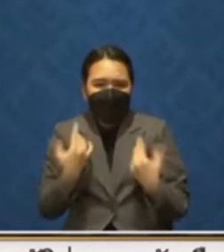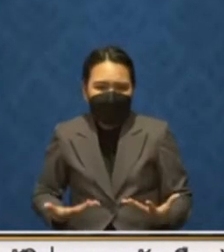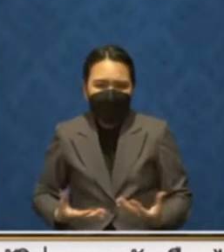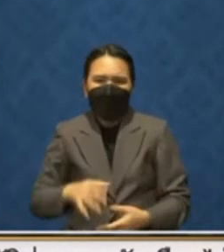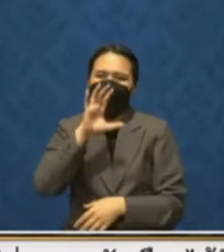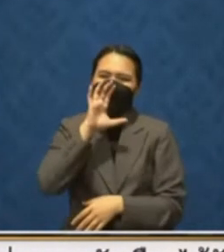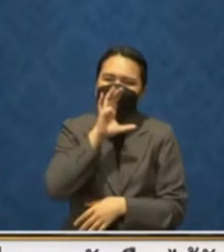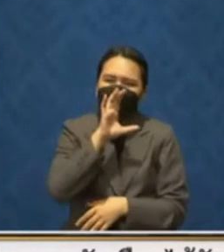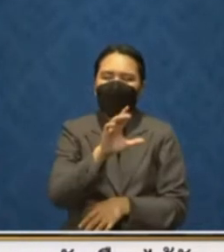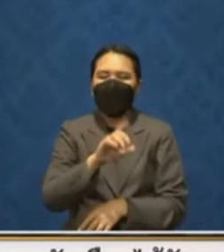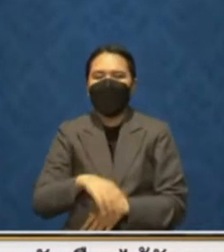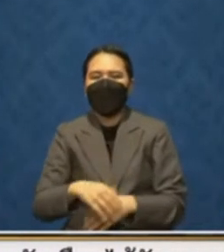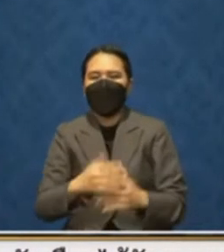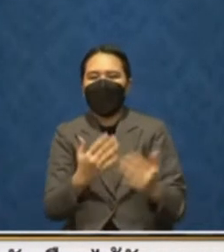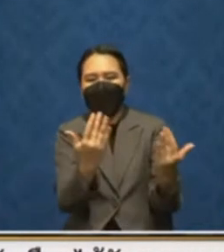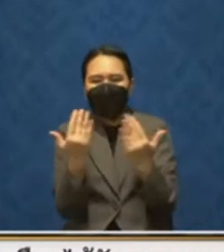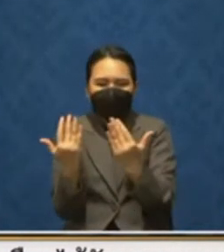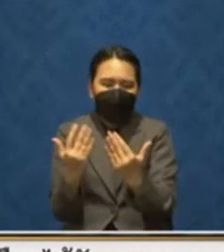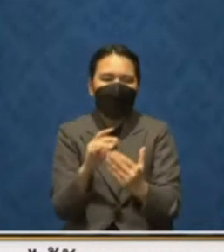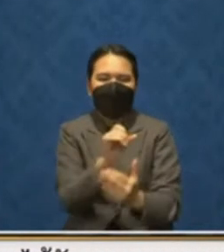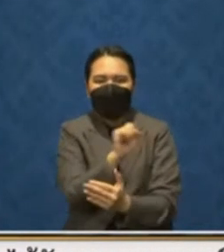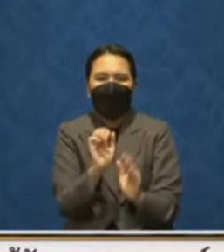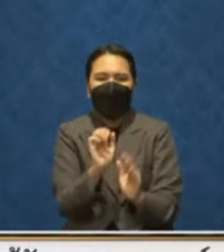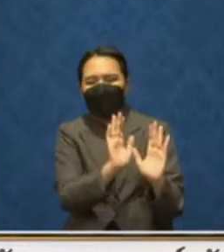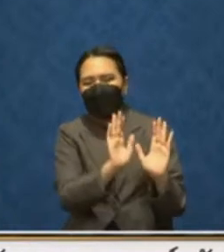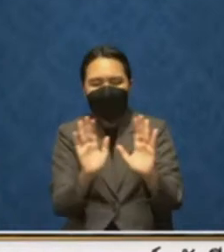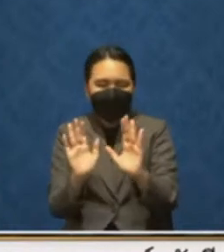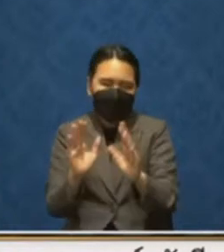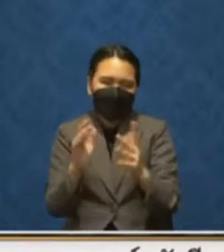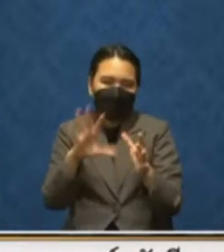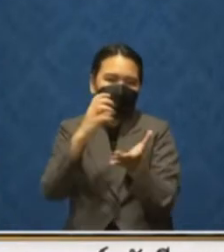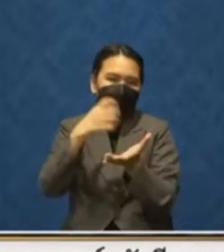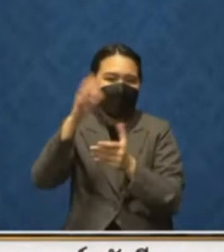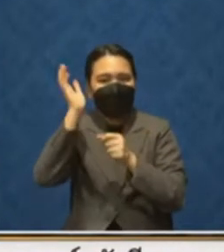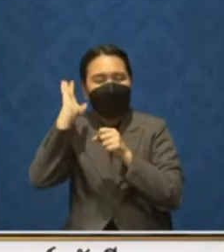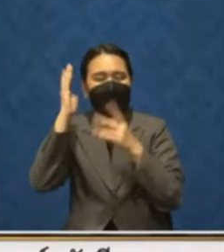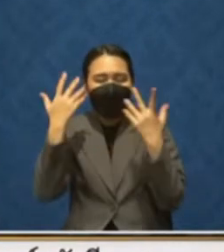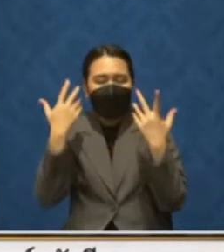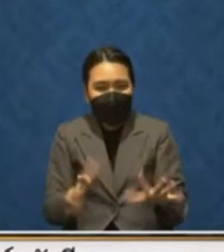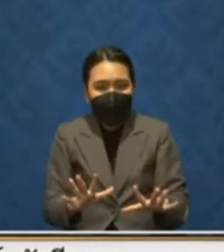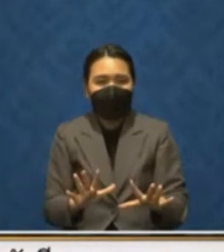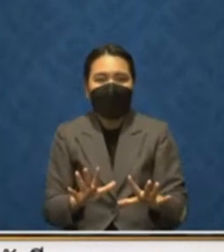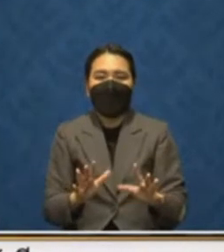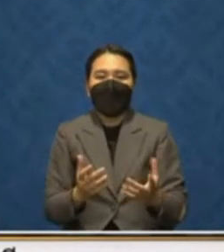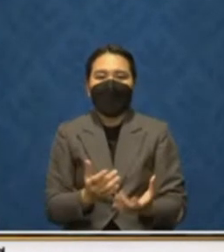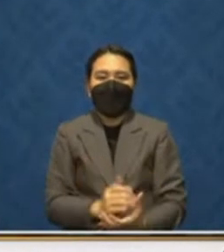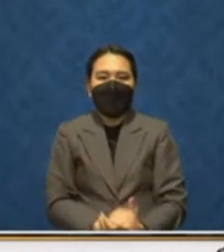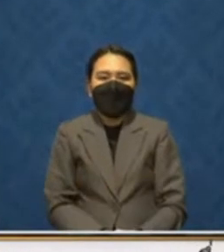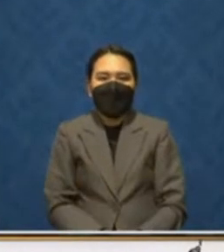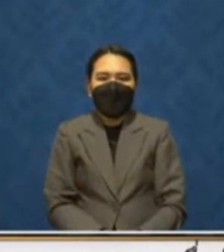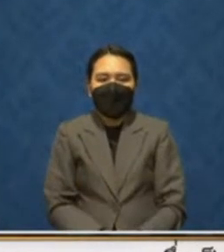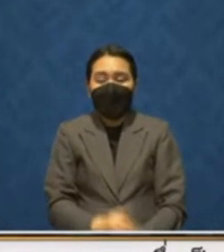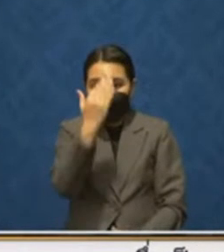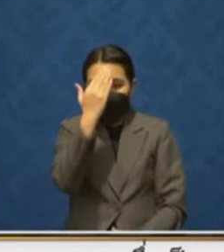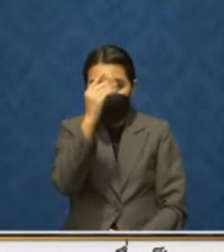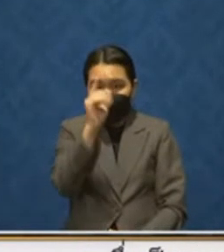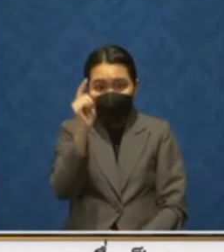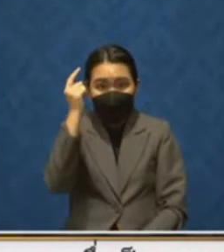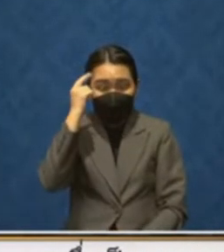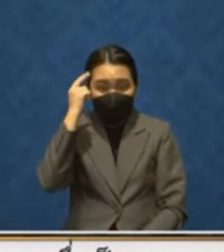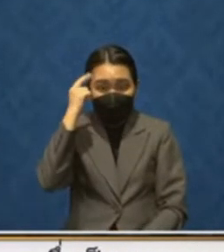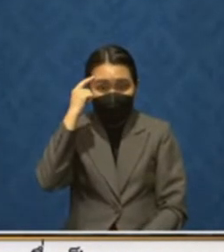ฝากสมาพูดในสภา5สถานครับเท่าไหร่รู้ไหมครับ